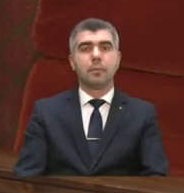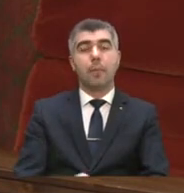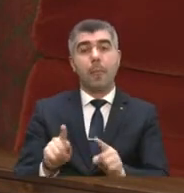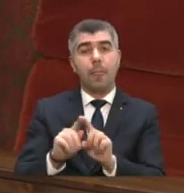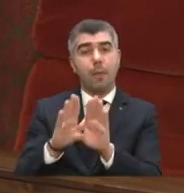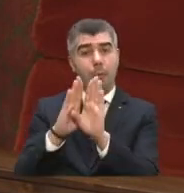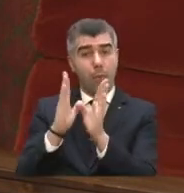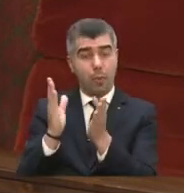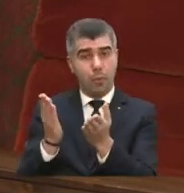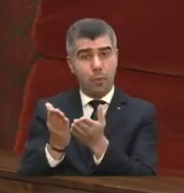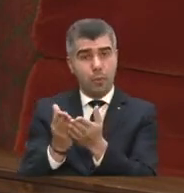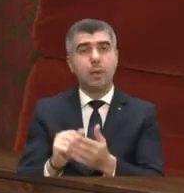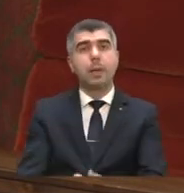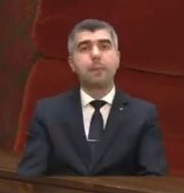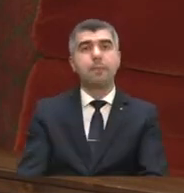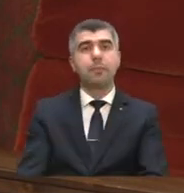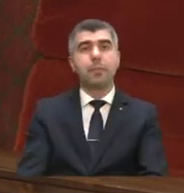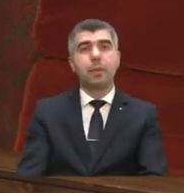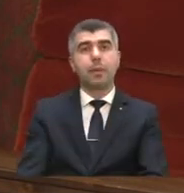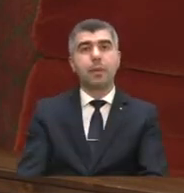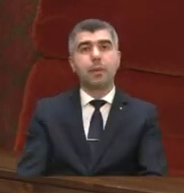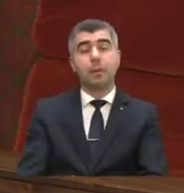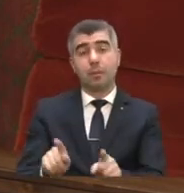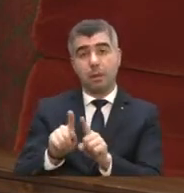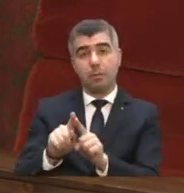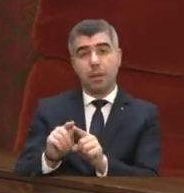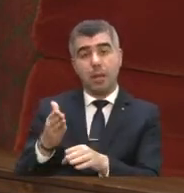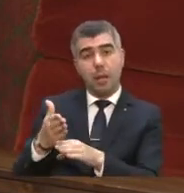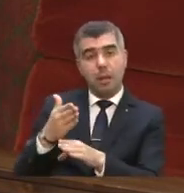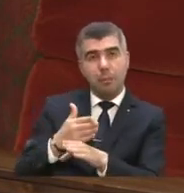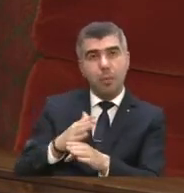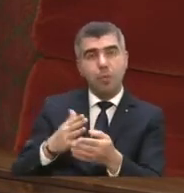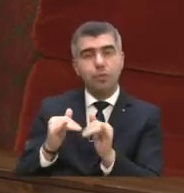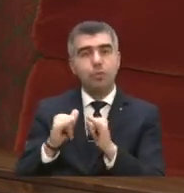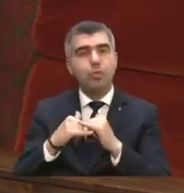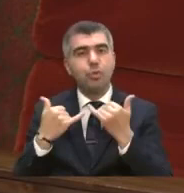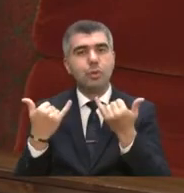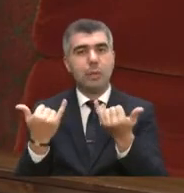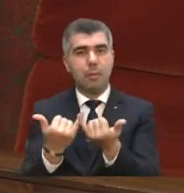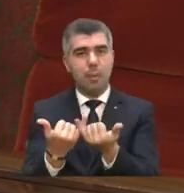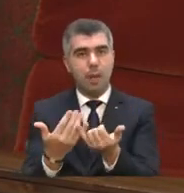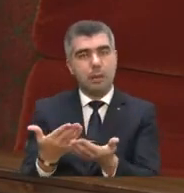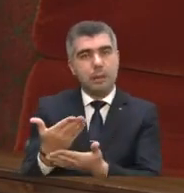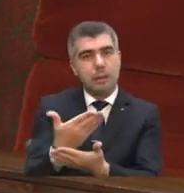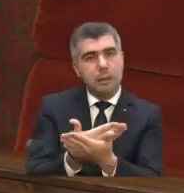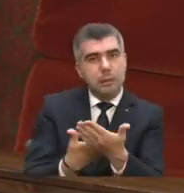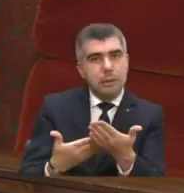ككل غادي كيف قلتوا قبيله غادي نجتمعوا مع المهنيين، واول